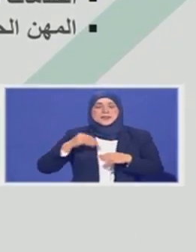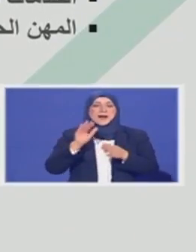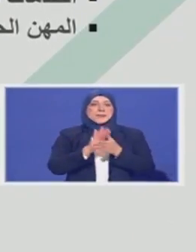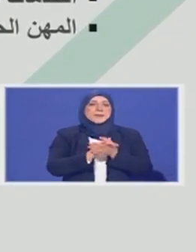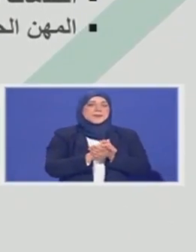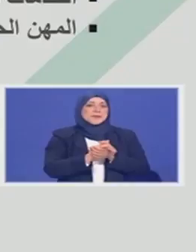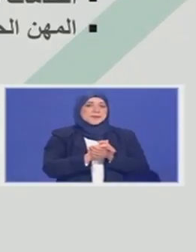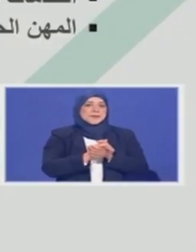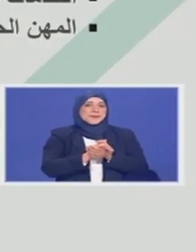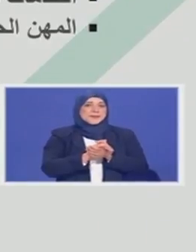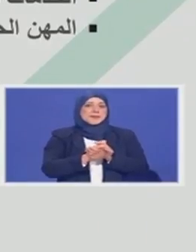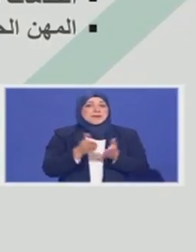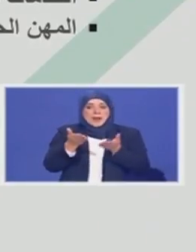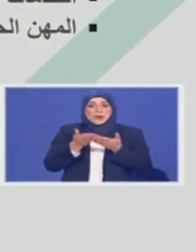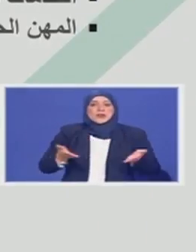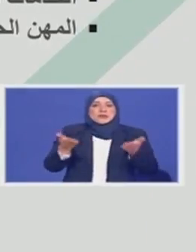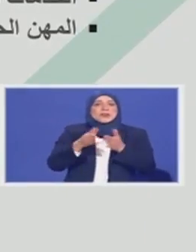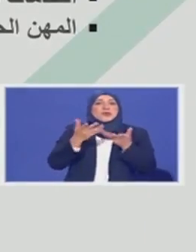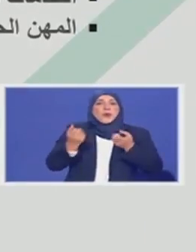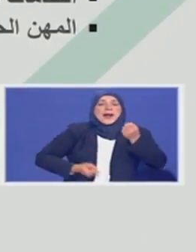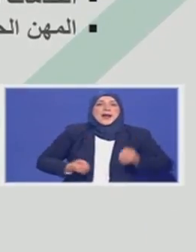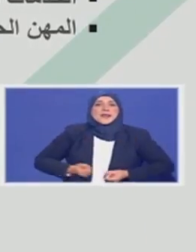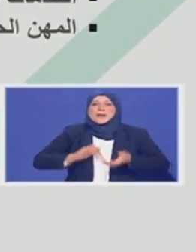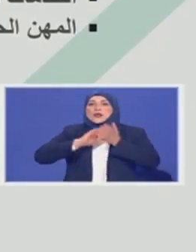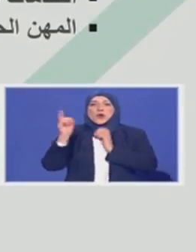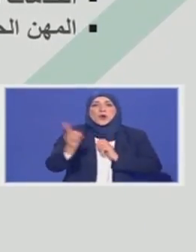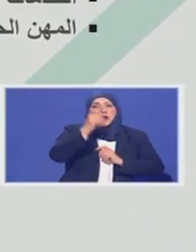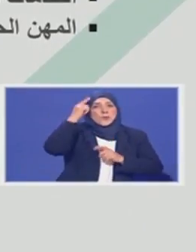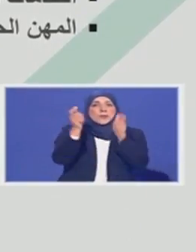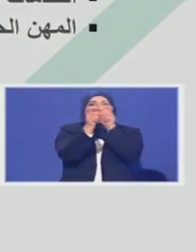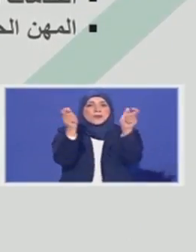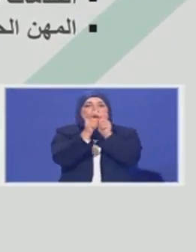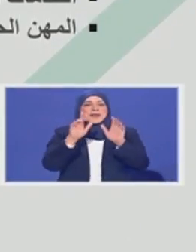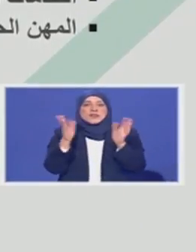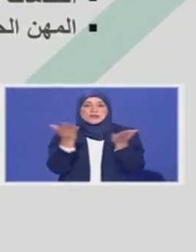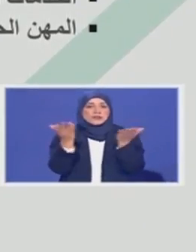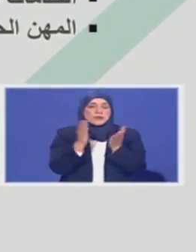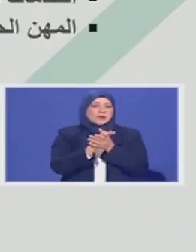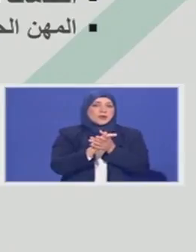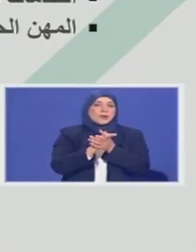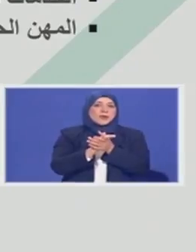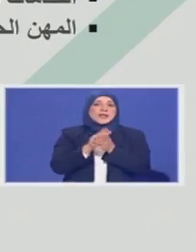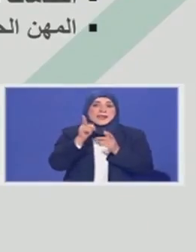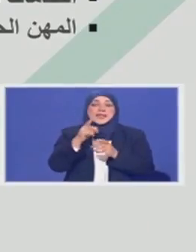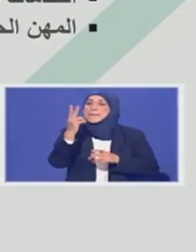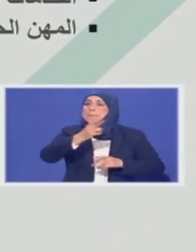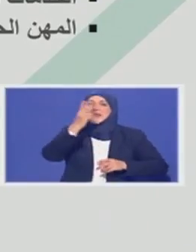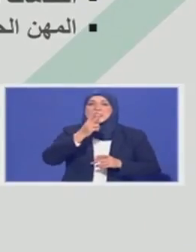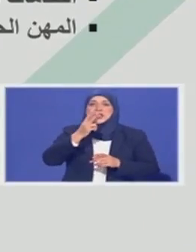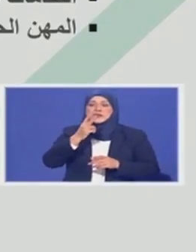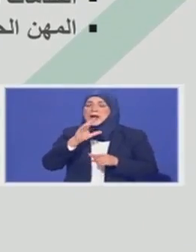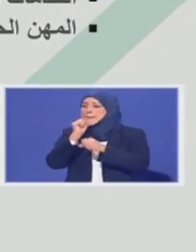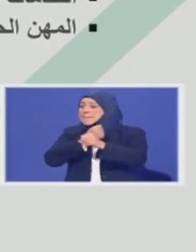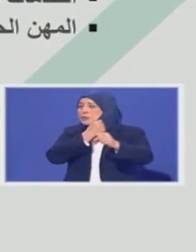والوقاية الصحية. لهنا الخدمات بالنسبة للمؤسسات اللي عندها استحالة العمل عن بعد،